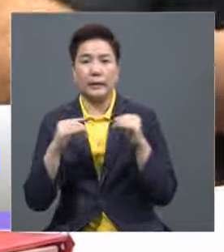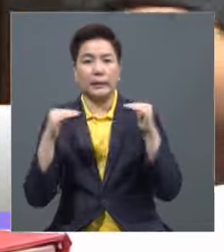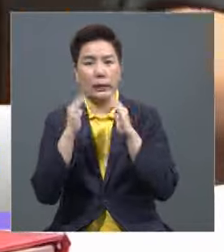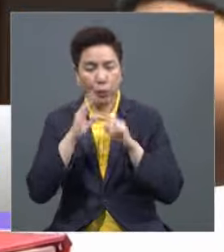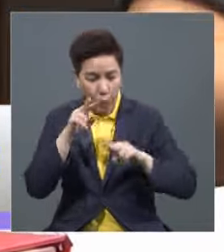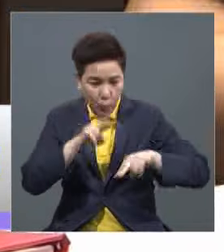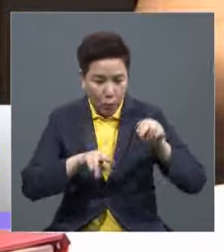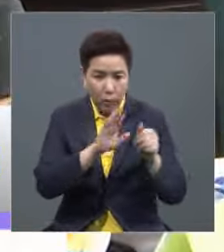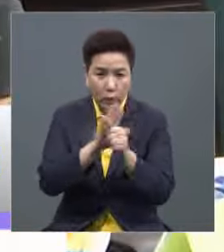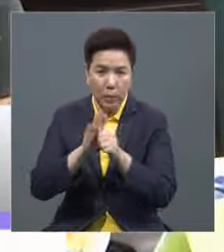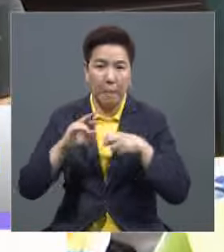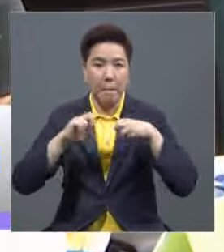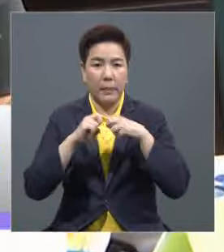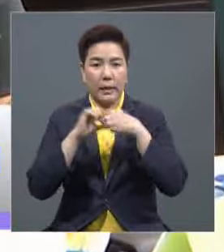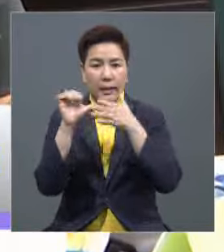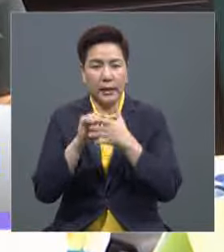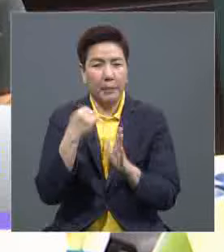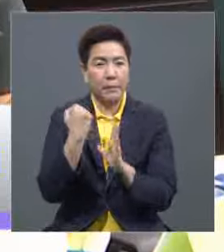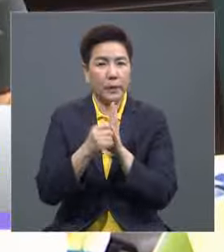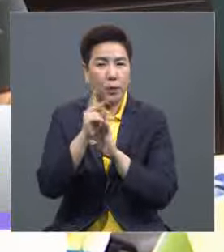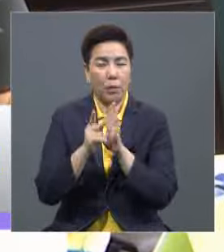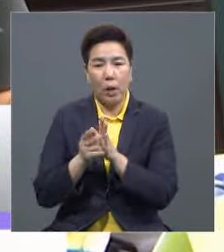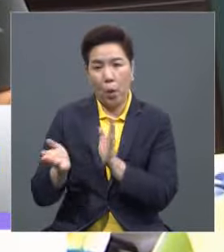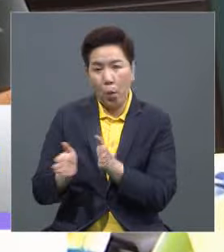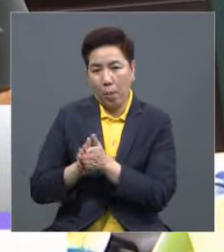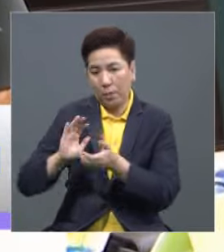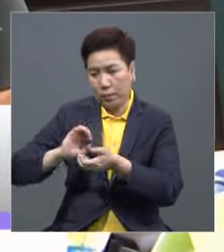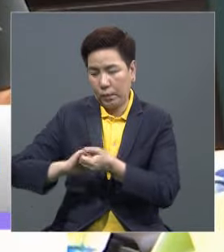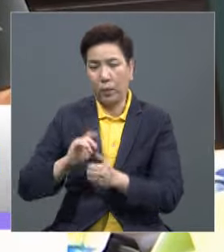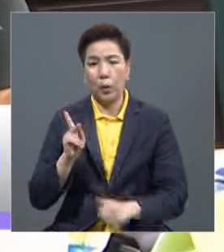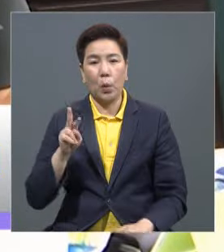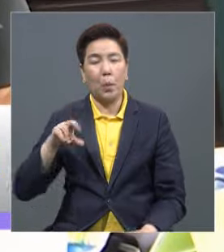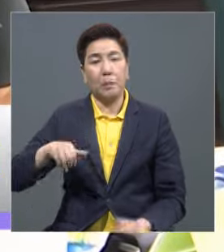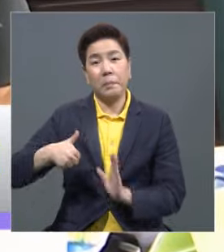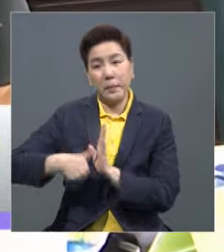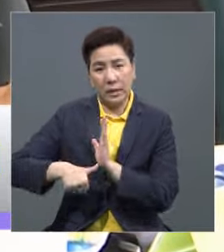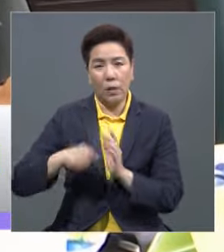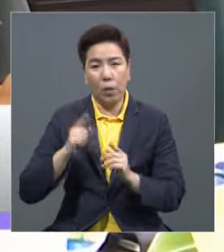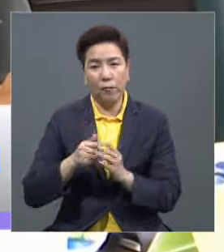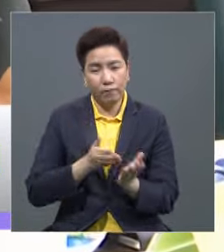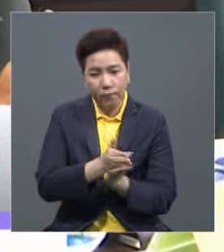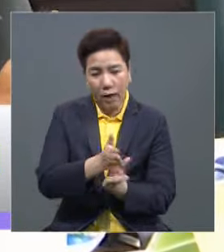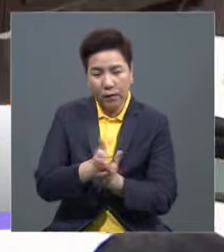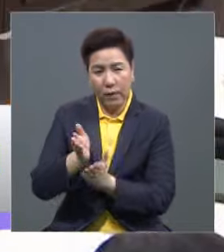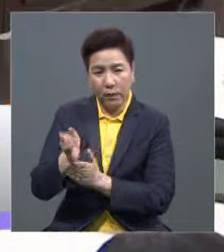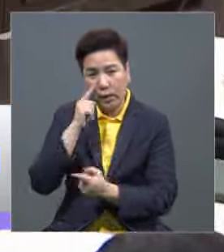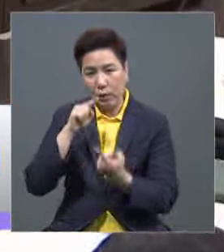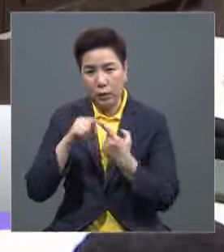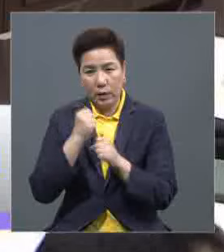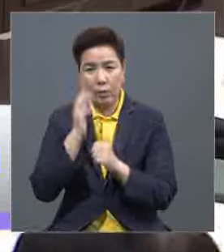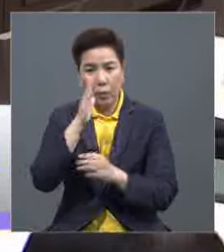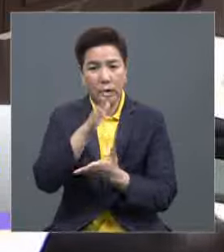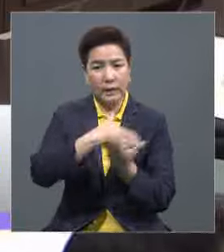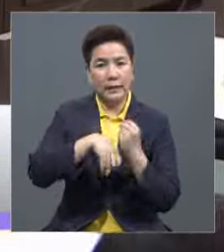มนุษยชนการแก้ปัญหาสินค้าเถื่อนร่วมกับกรมศุลกากรและหน่วยงานที่เกี่ยวข้องด้านความมั่นคงที่ต้องขยายผลเพื่อทำให้